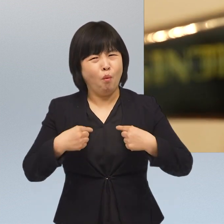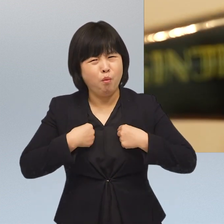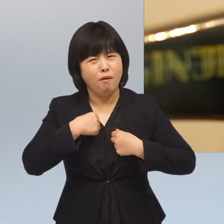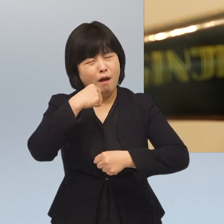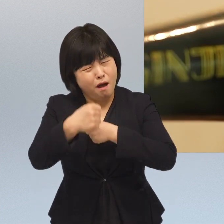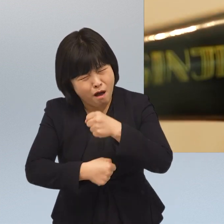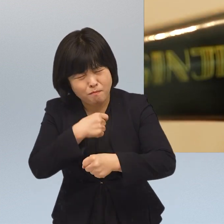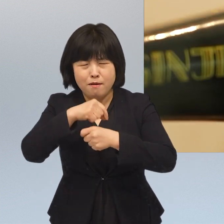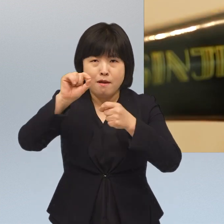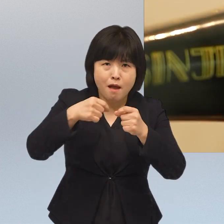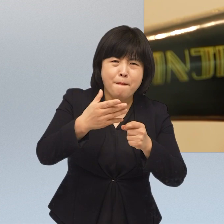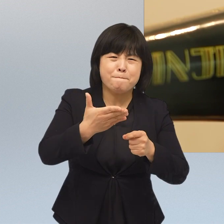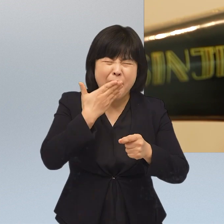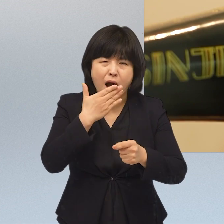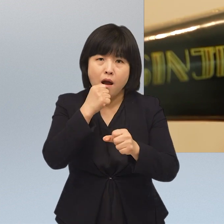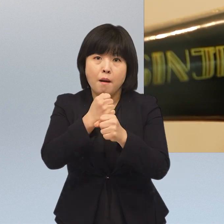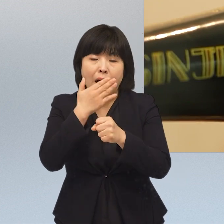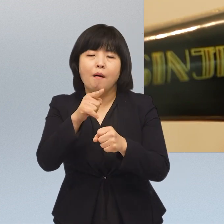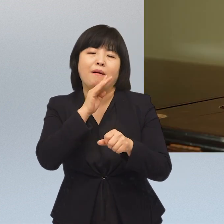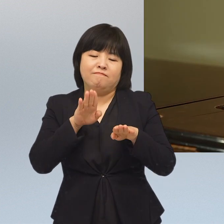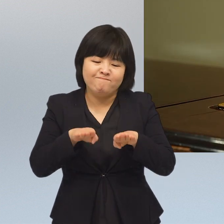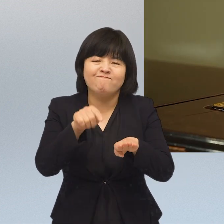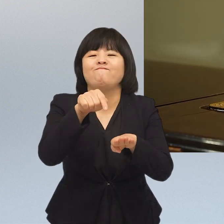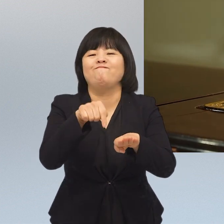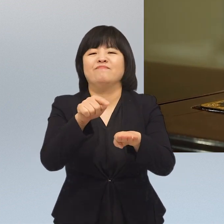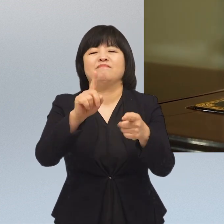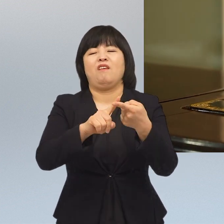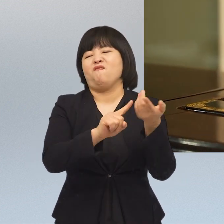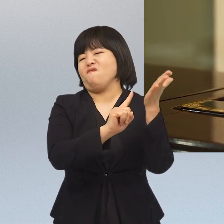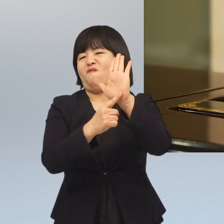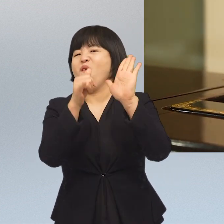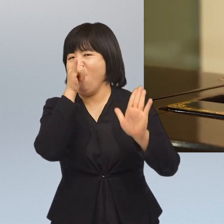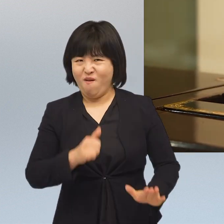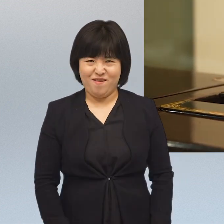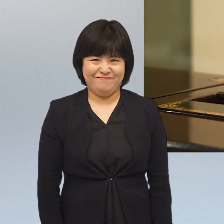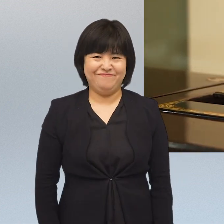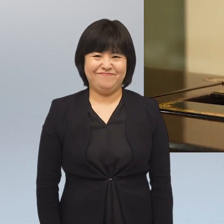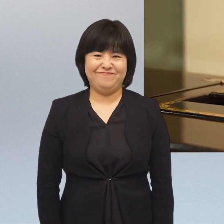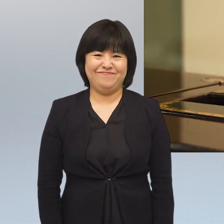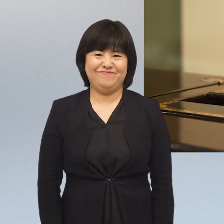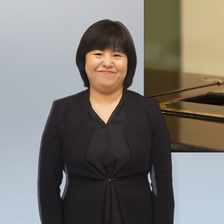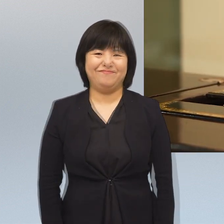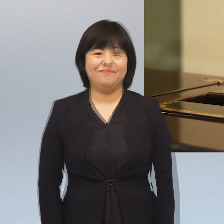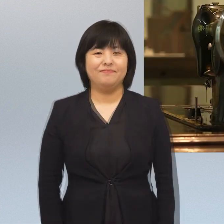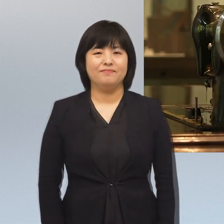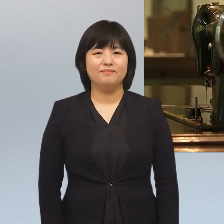어떤 의복이라도 자유롭게 바느질을 할 수 있도록 제작된 것이라고 소개하고 있다.